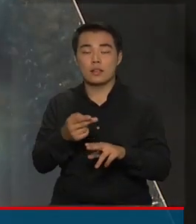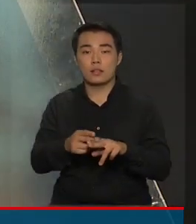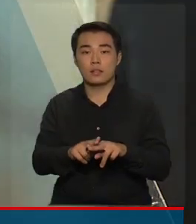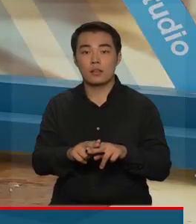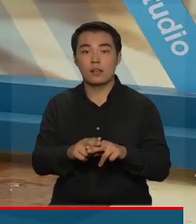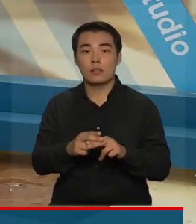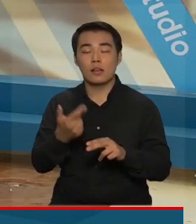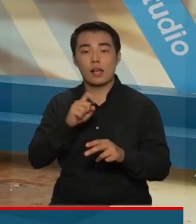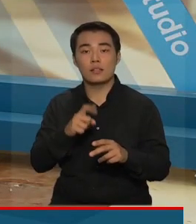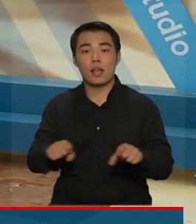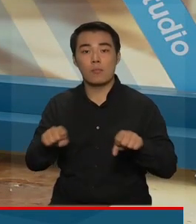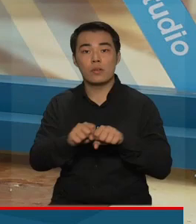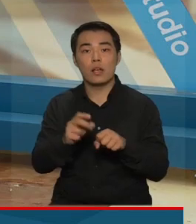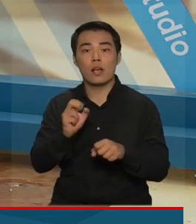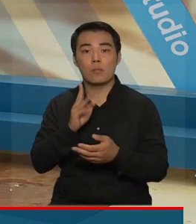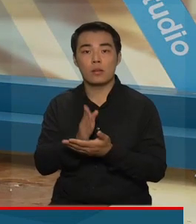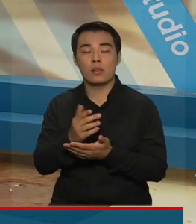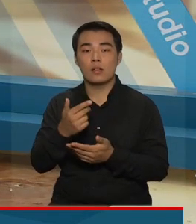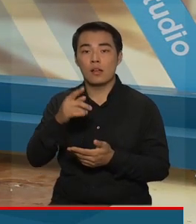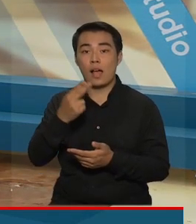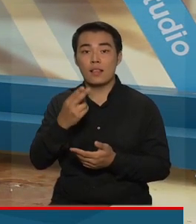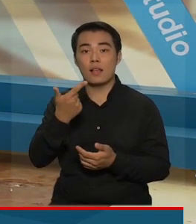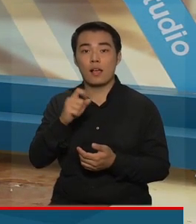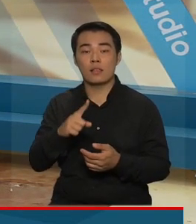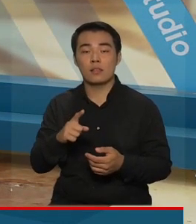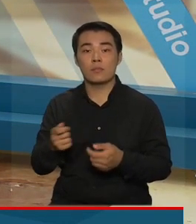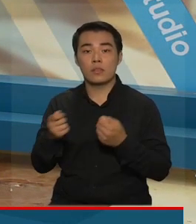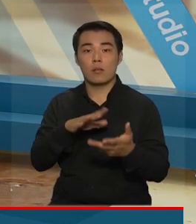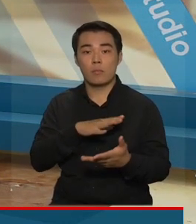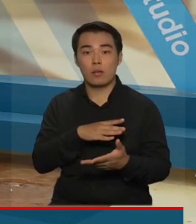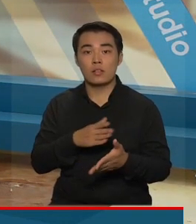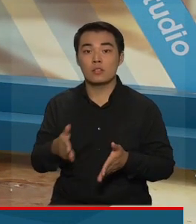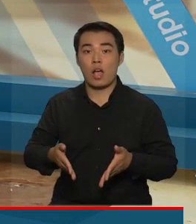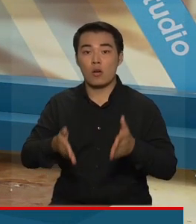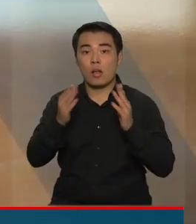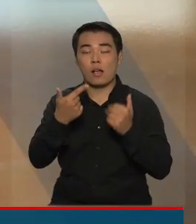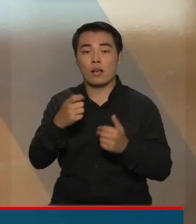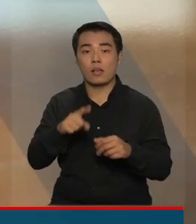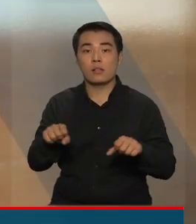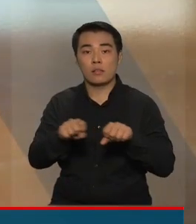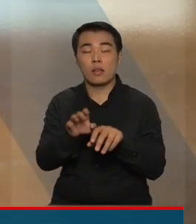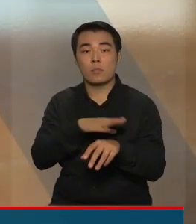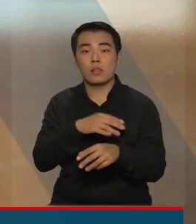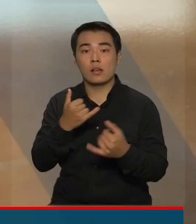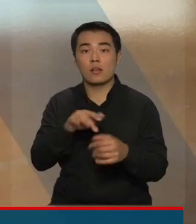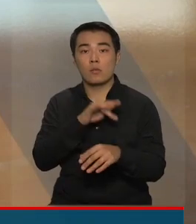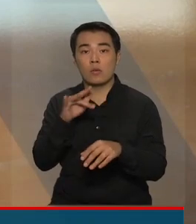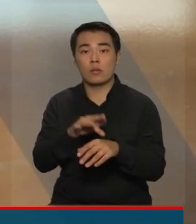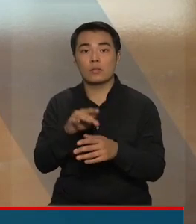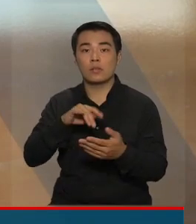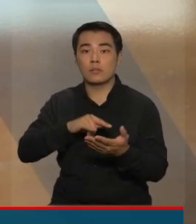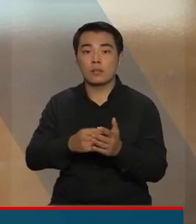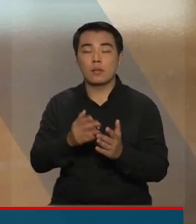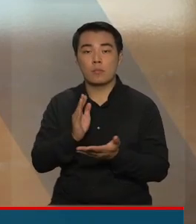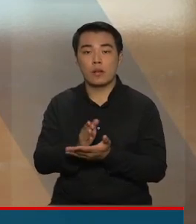Осы бағытта қандай жұмыстар атқарылды? Астанаға газ келді, магистралды газ келіп, қазір қала бойынша құбырлар салынып жатыр,